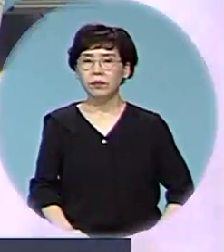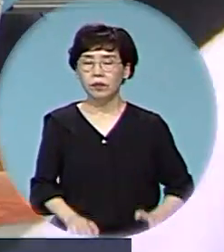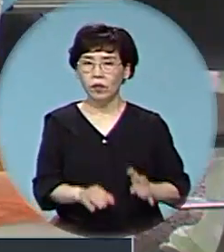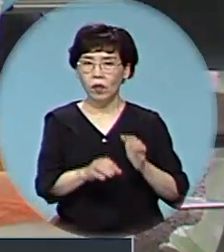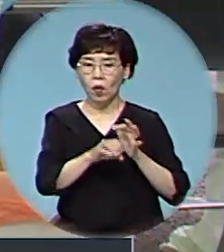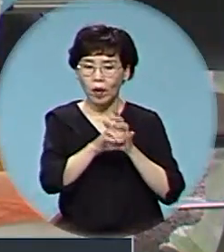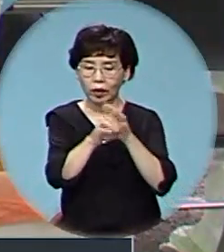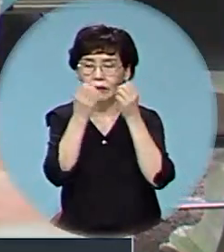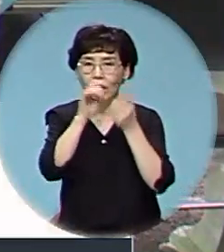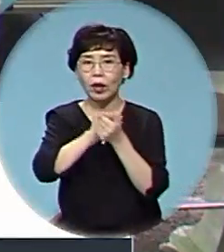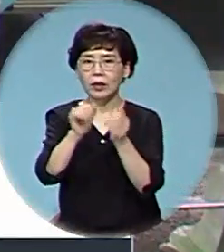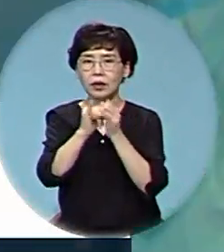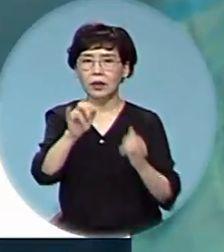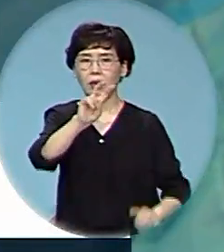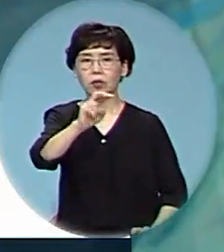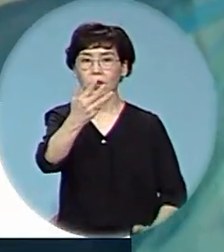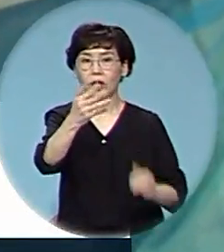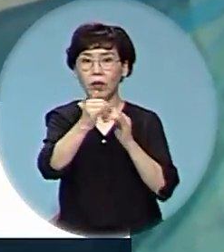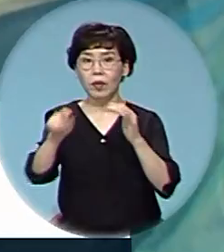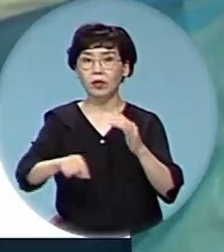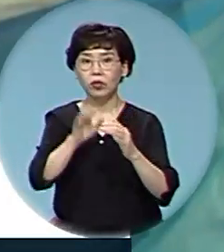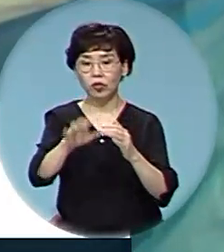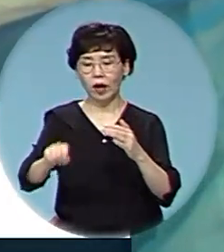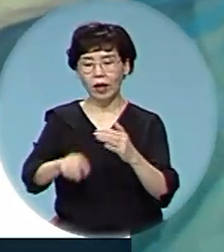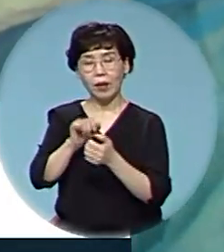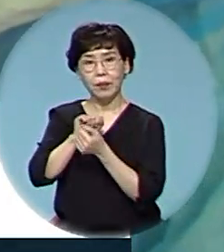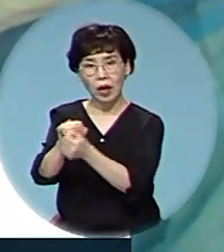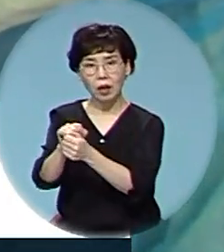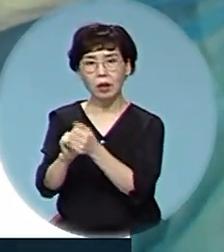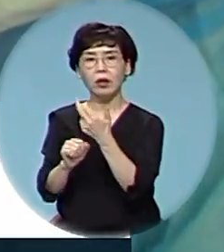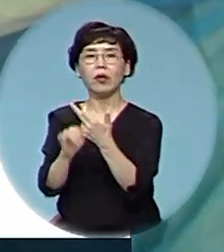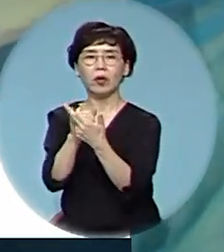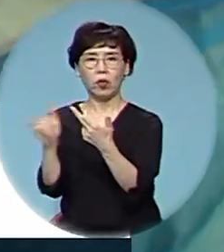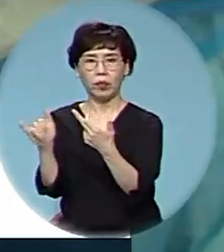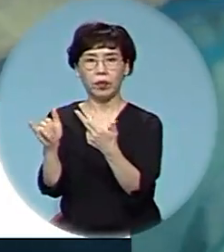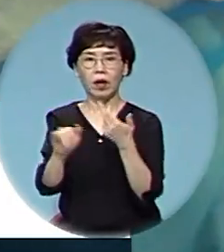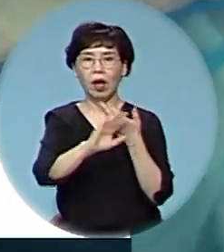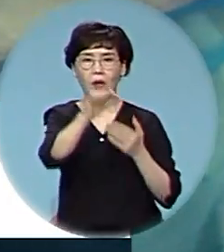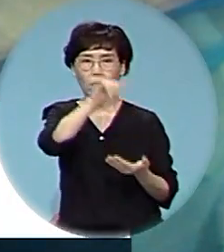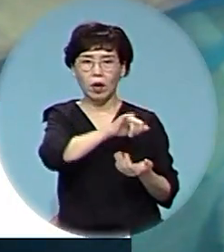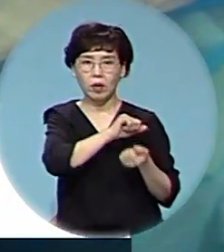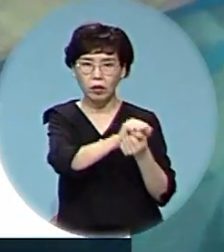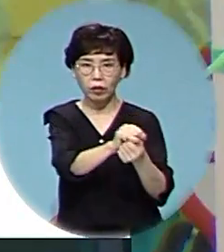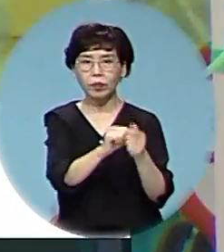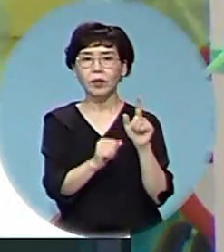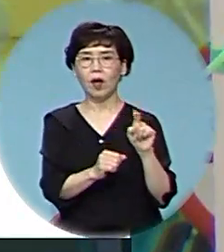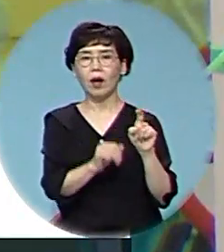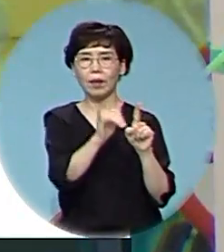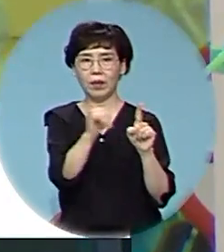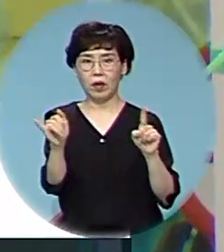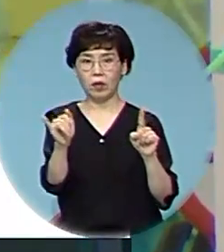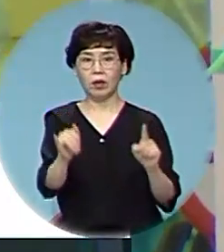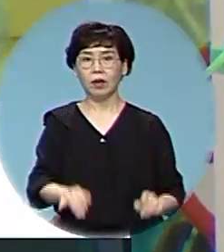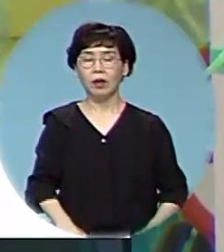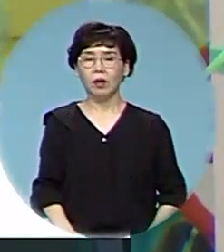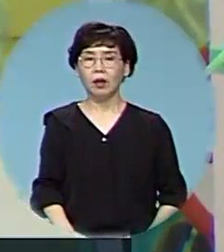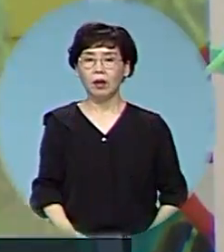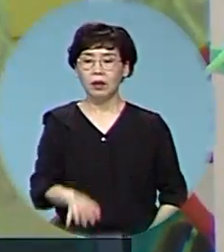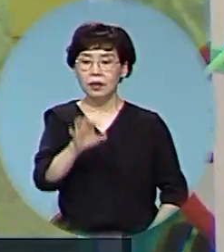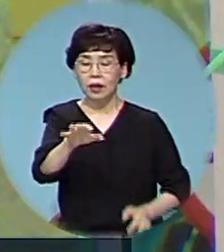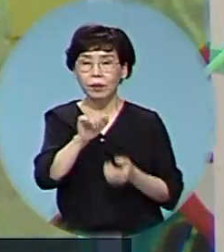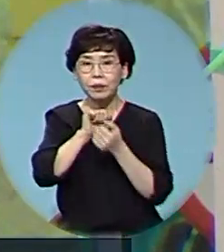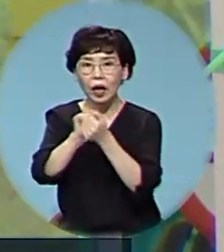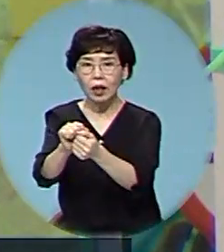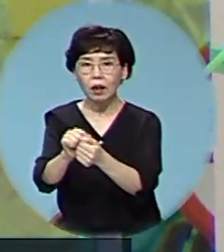코로나19 신규 확진자 28명 가운데 국내 발생은 17명, 해외 유입은 11명입니다. 지역